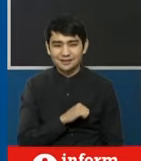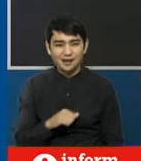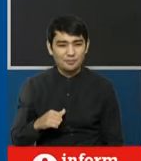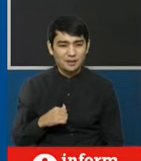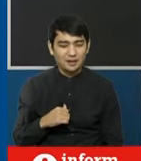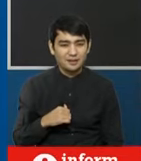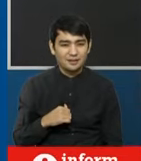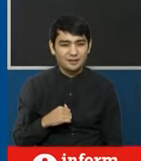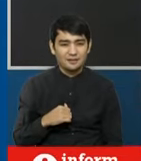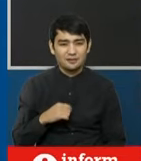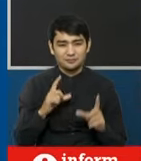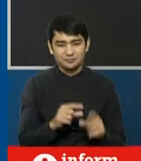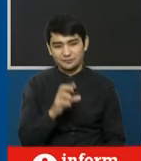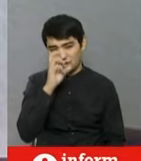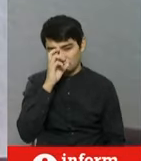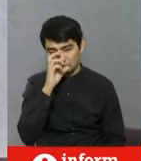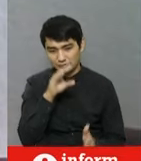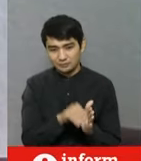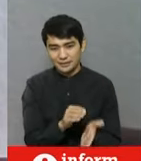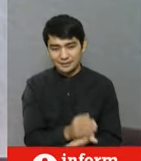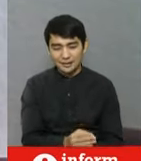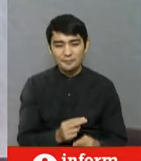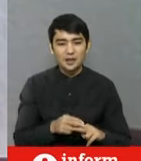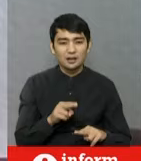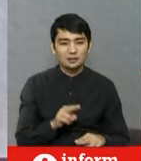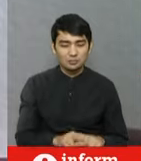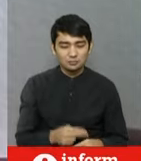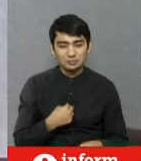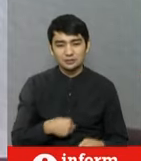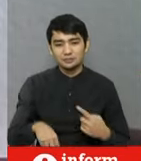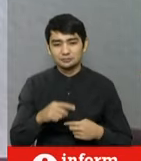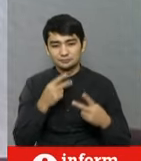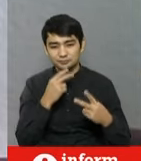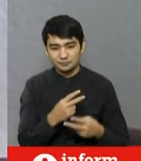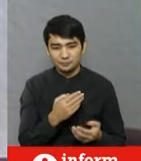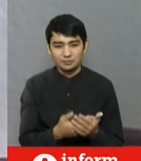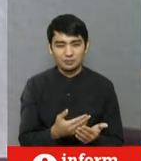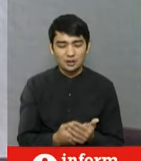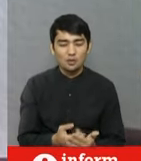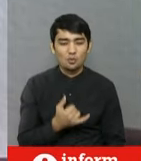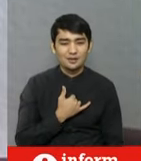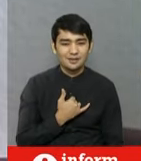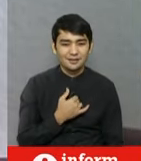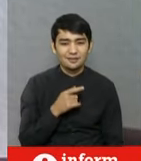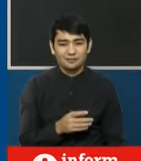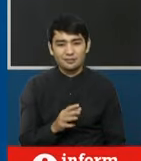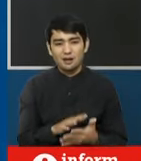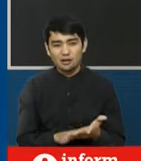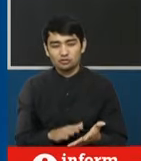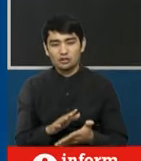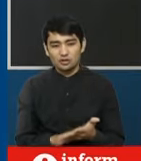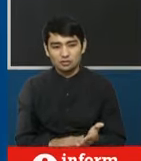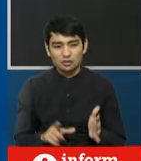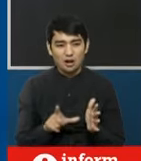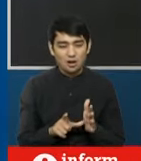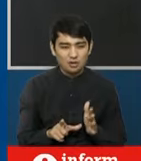ең төменгі мемлекеттердің қатарына жатады. Сол тұрғыдан алып қараған кезде жалпы біздің осы бұл одан әрі қарай біз тағы да